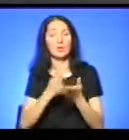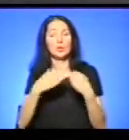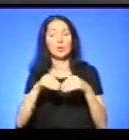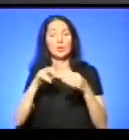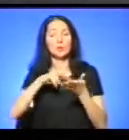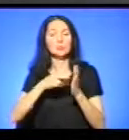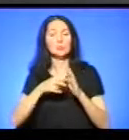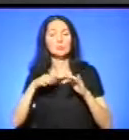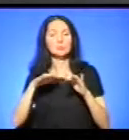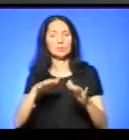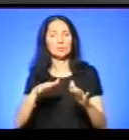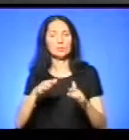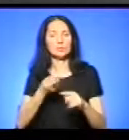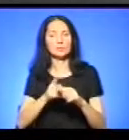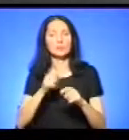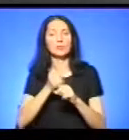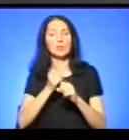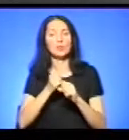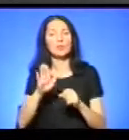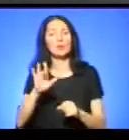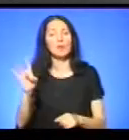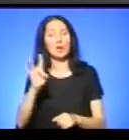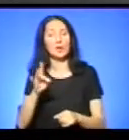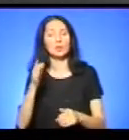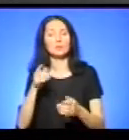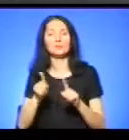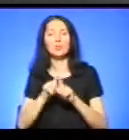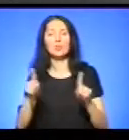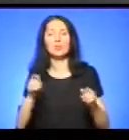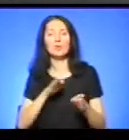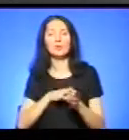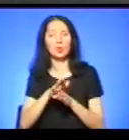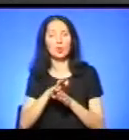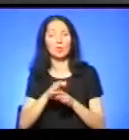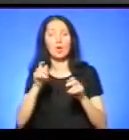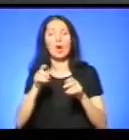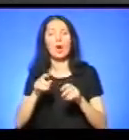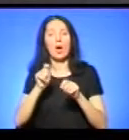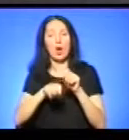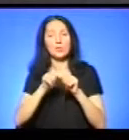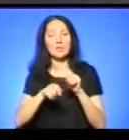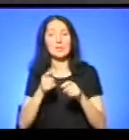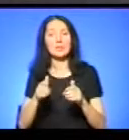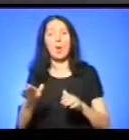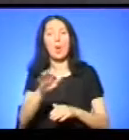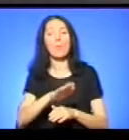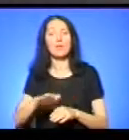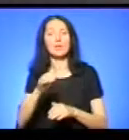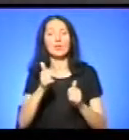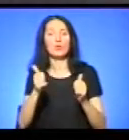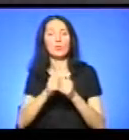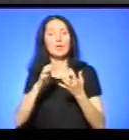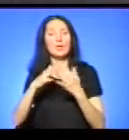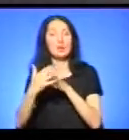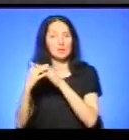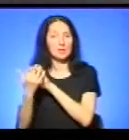заходів, які відпрацьовуються по районах, і особливо здійснюємо обстеження тих масивів, які примикають біля населених